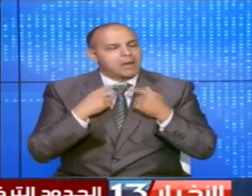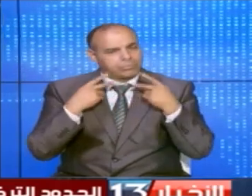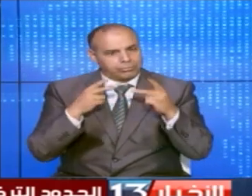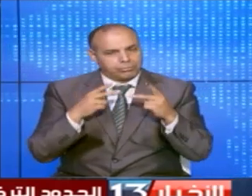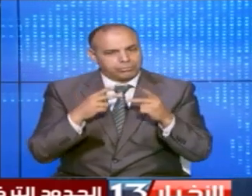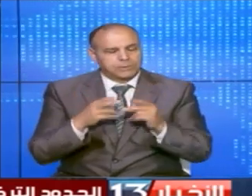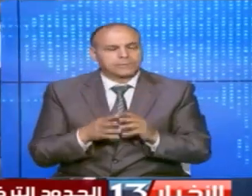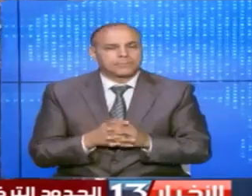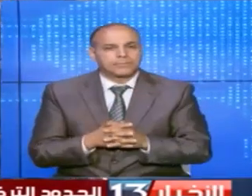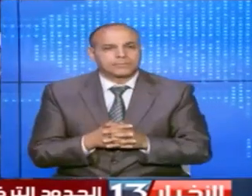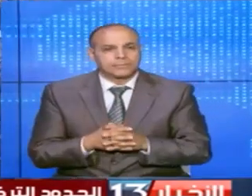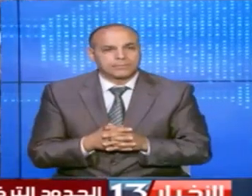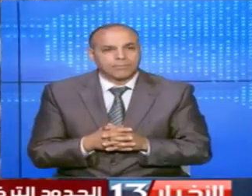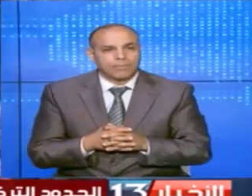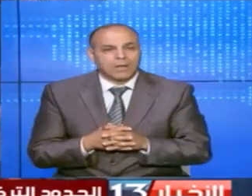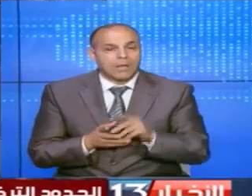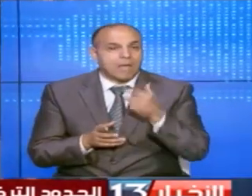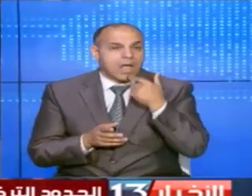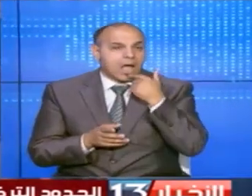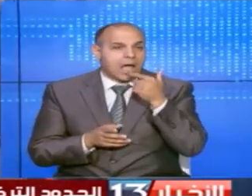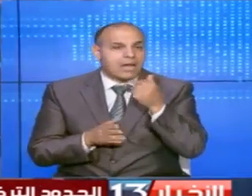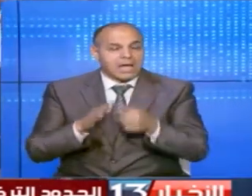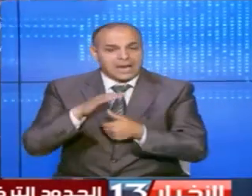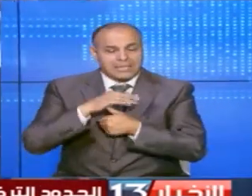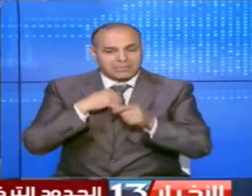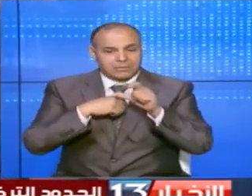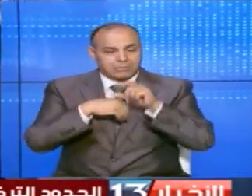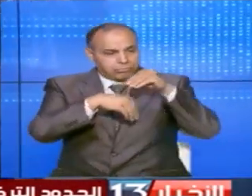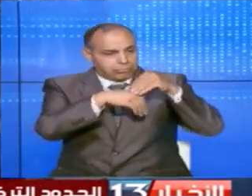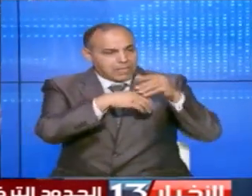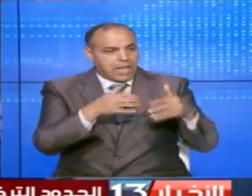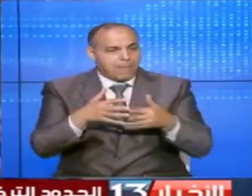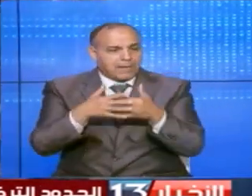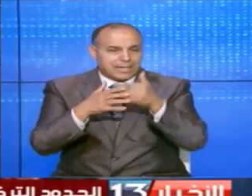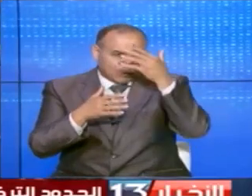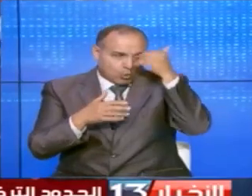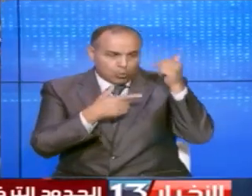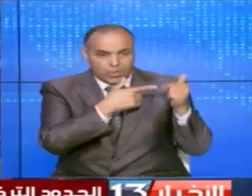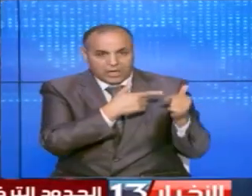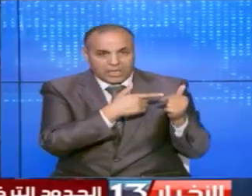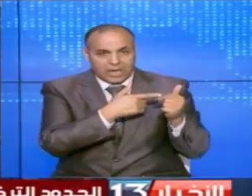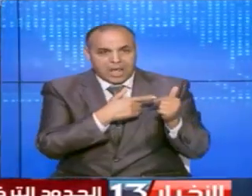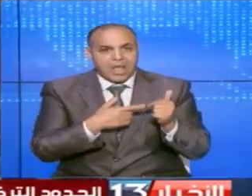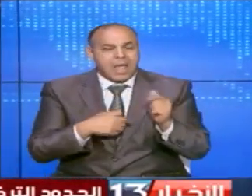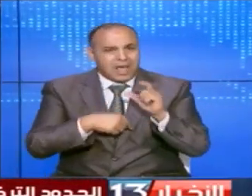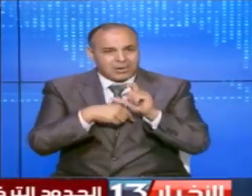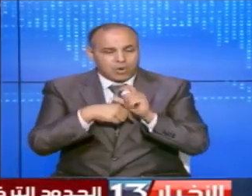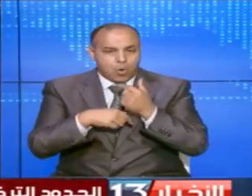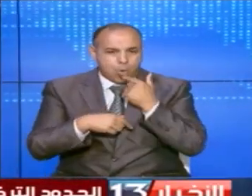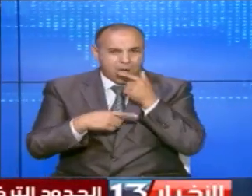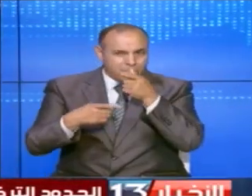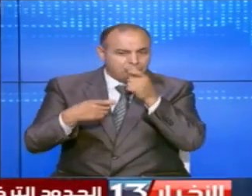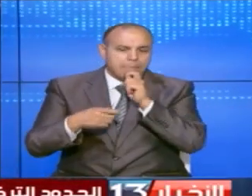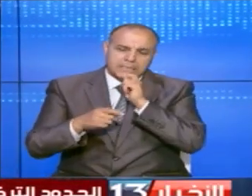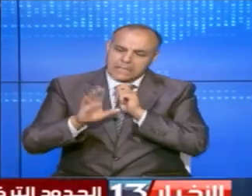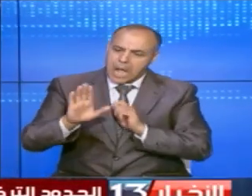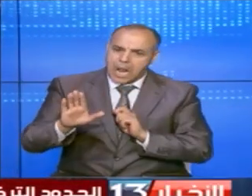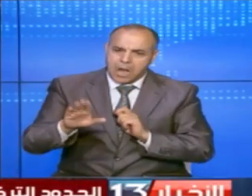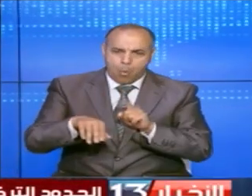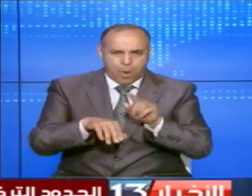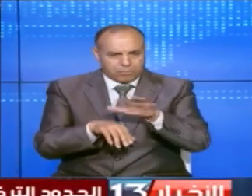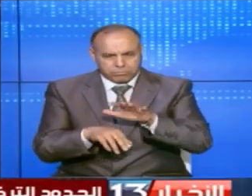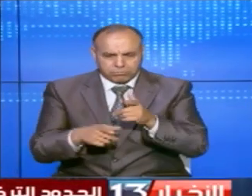اقامتها كما ابلغ اردغان نظيره الامريكي بان بلاده لن تعلن وقف اطلاق النار في هذه